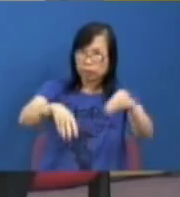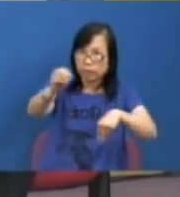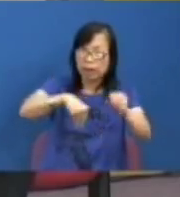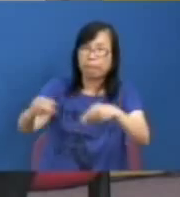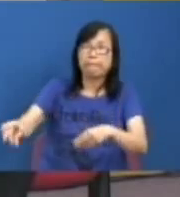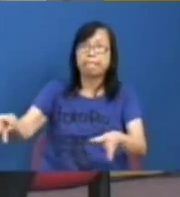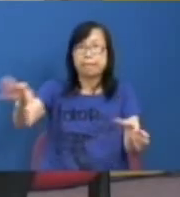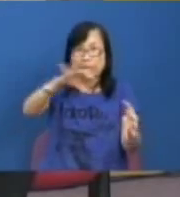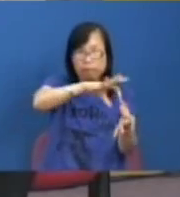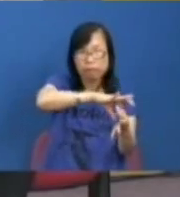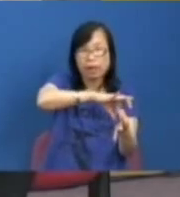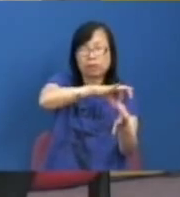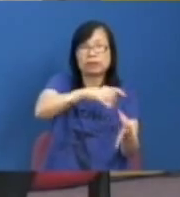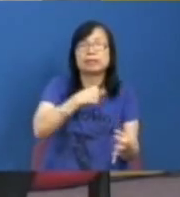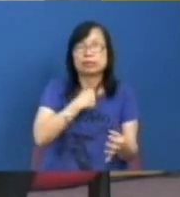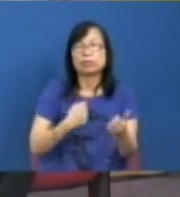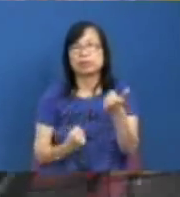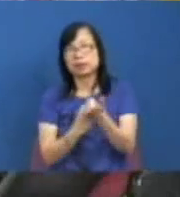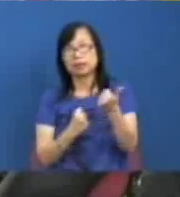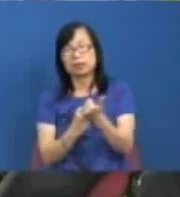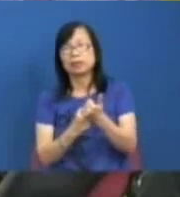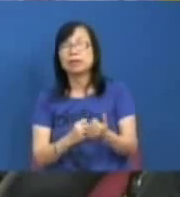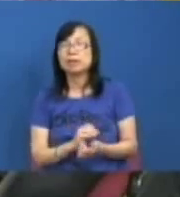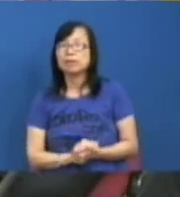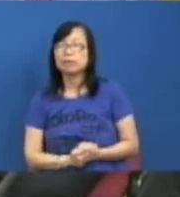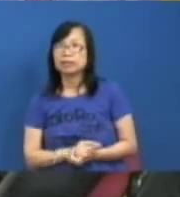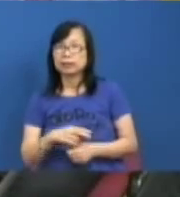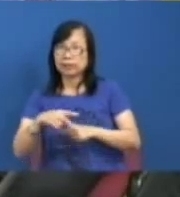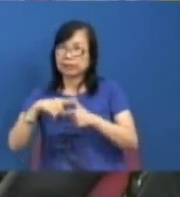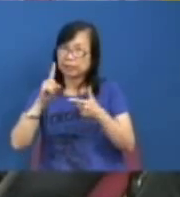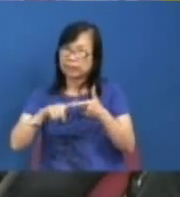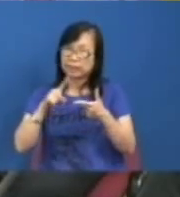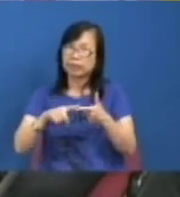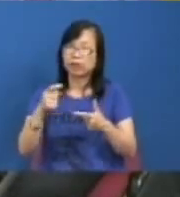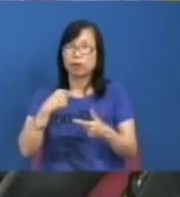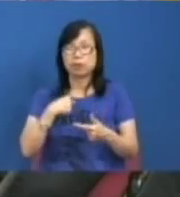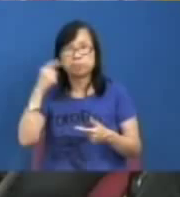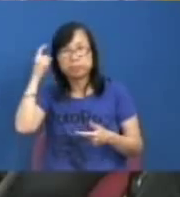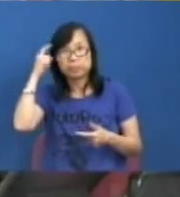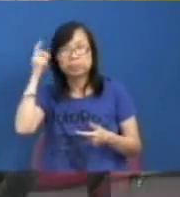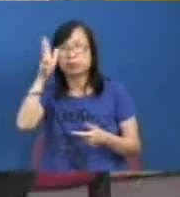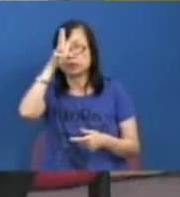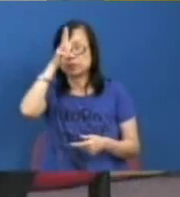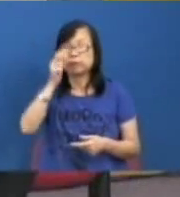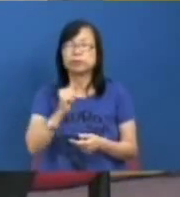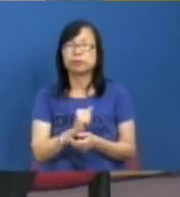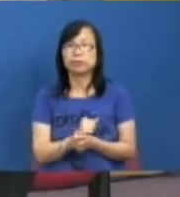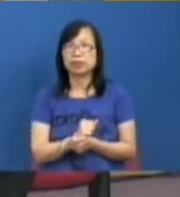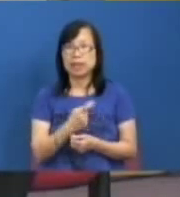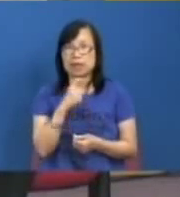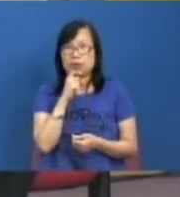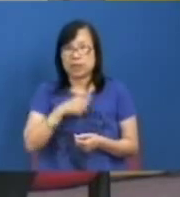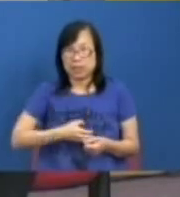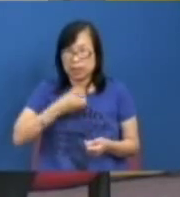個大渠嘅，其實都值得支持啦。 值得支持呢、這個係好嘅。 咁第二件事就我亦都知道咧，政府其實都有一啲即係資